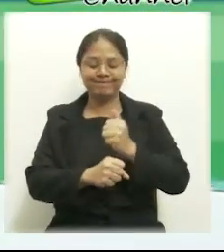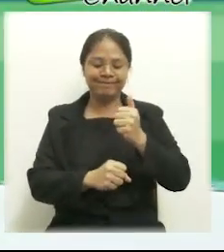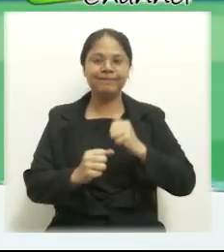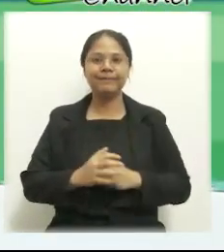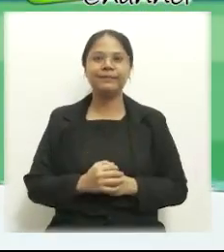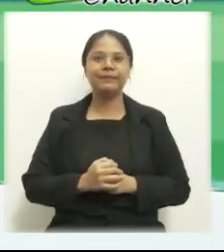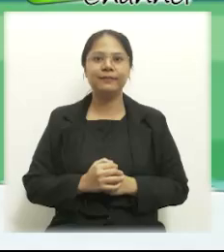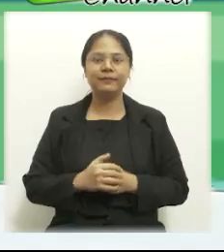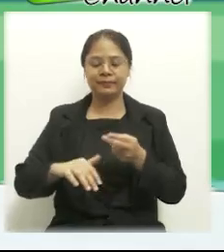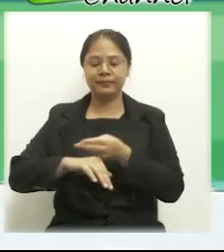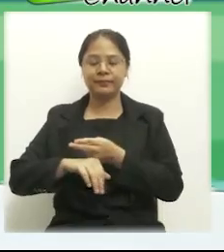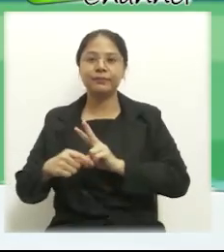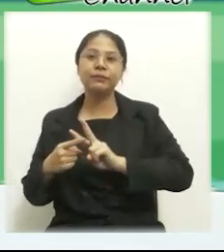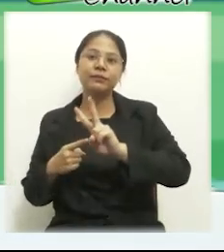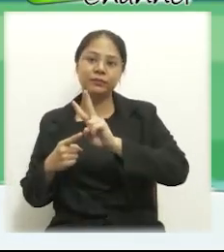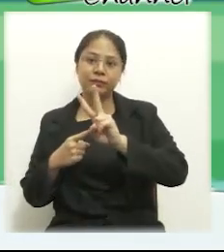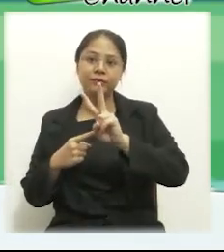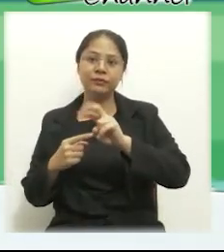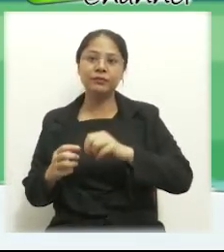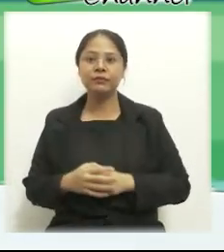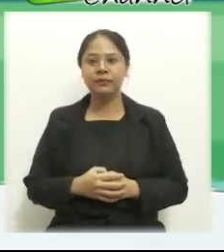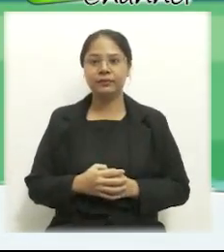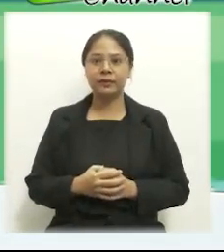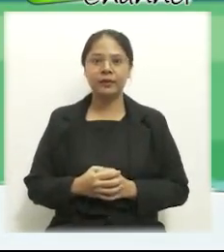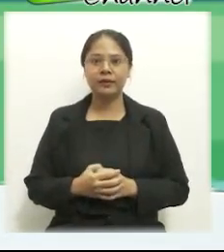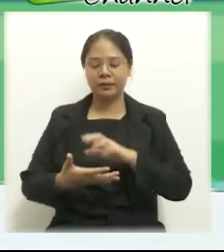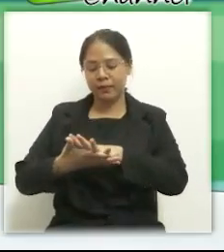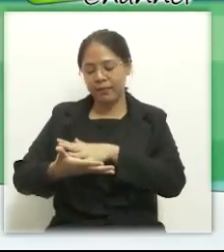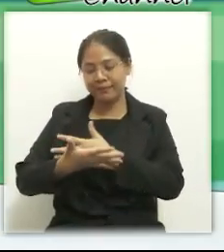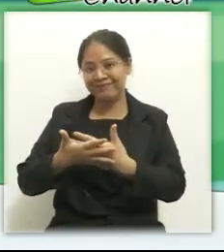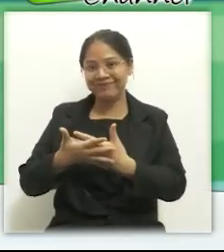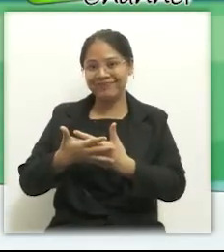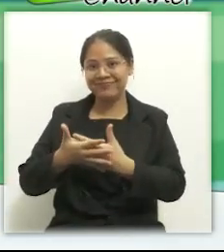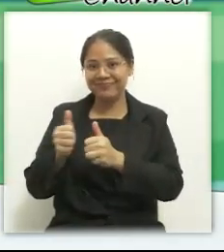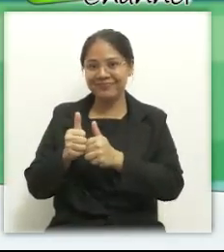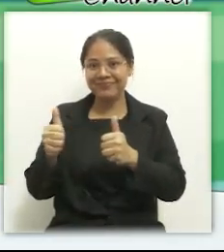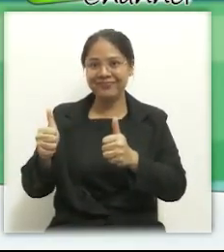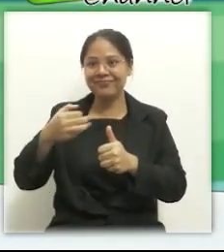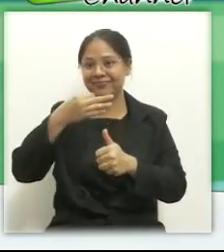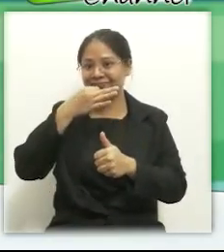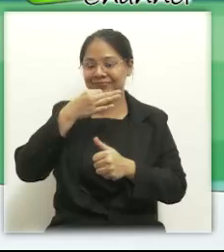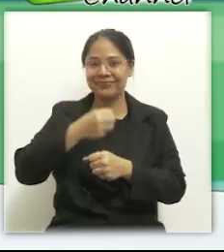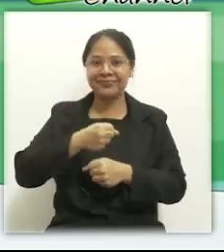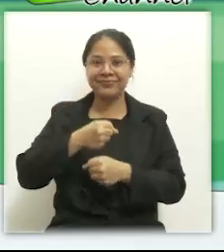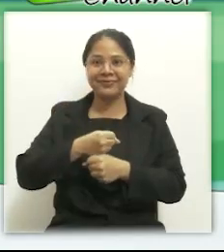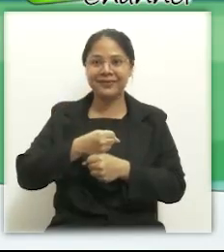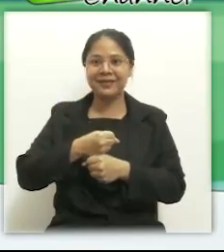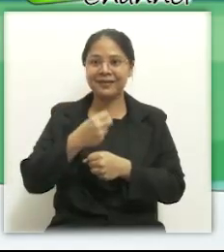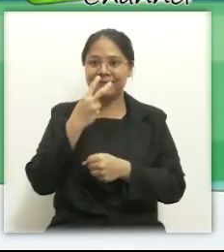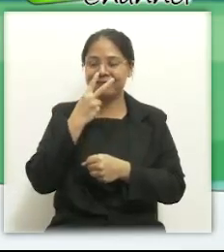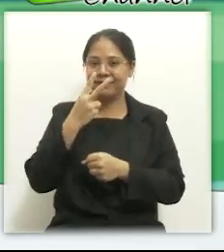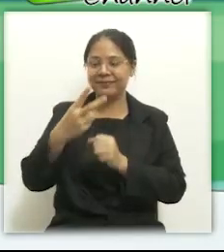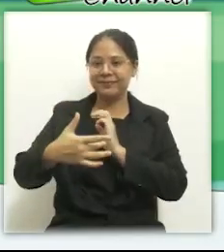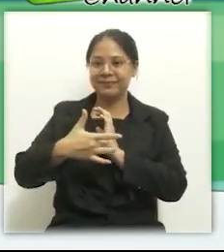ครับและจากวิทยาของโรงเรียนบ้านดงป่าหวายครับกับแผนสร้างการดีสู่วิถีอาชีพโดยการพัฒนานวัตกรรม